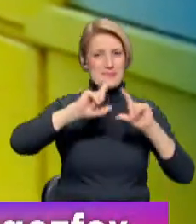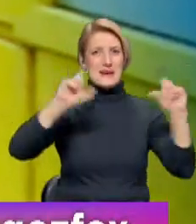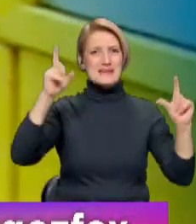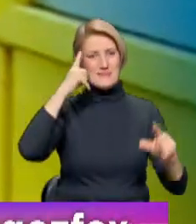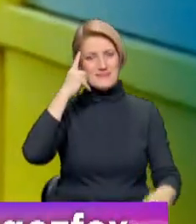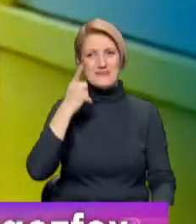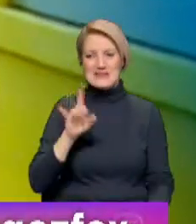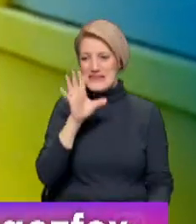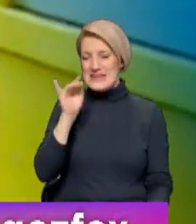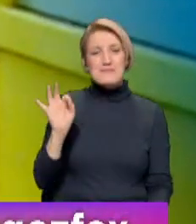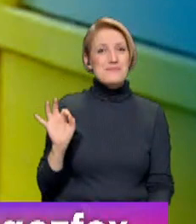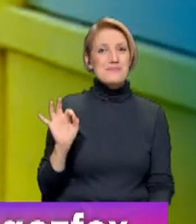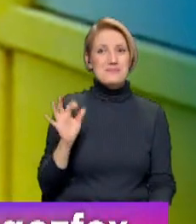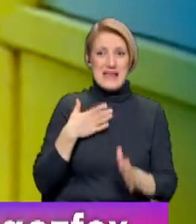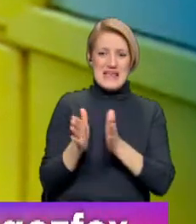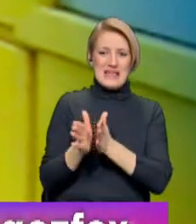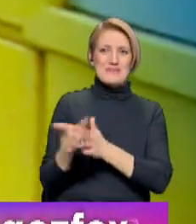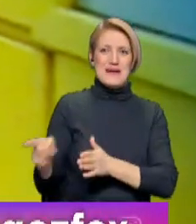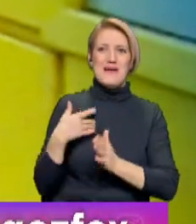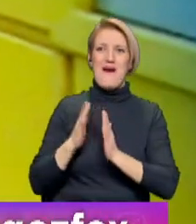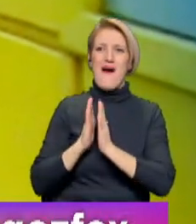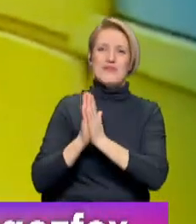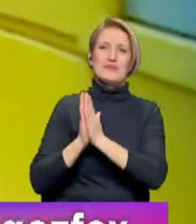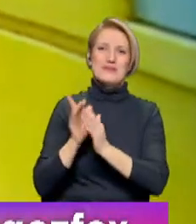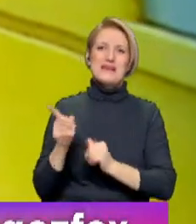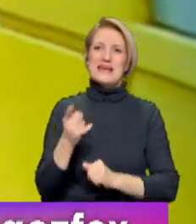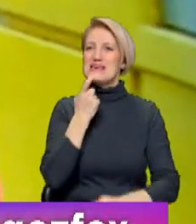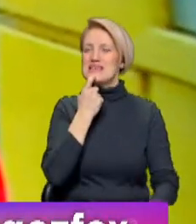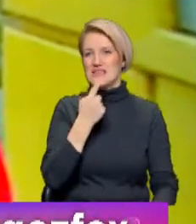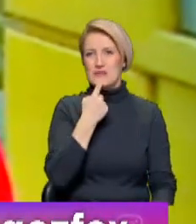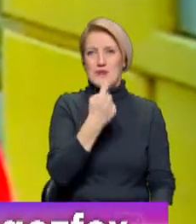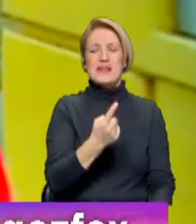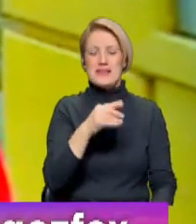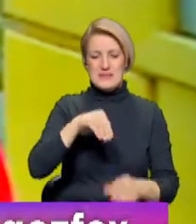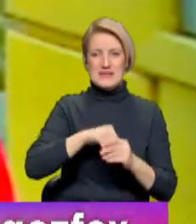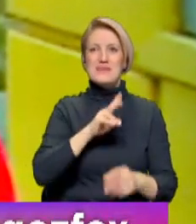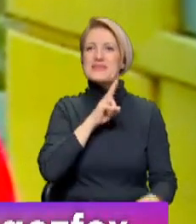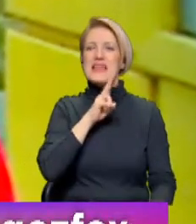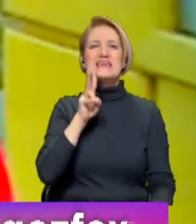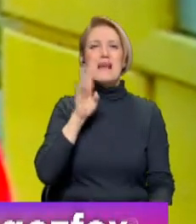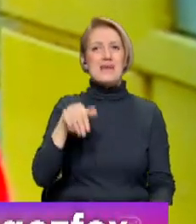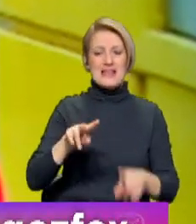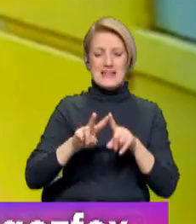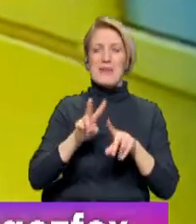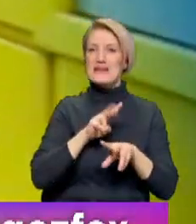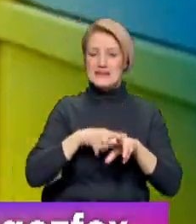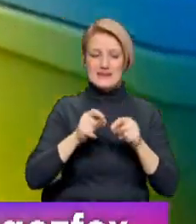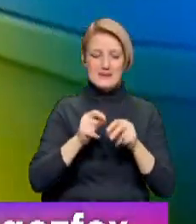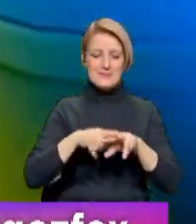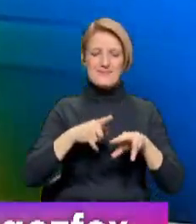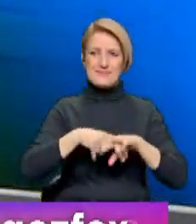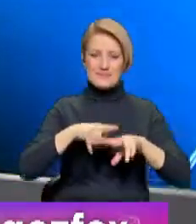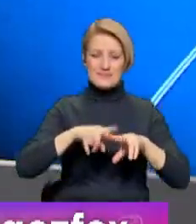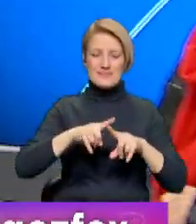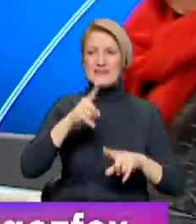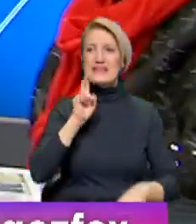kendisinden şimdi yanımda zaten özür de diliyorum yaşını da söylediğim için. Nebahat teyzem geldi. Nebahat teyzemin biz